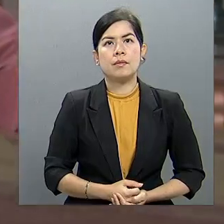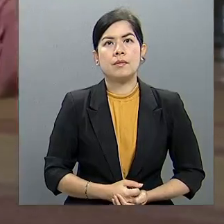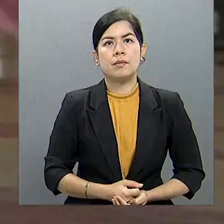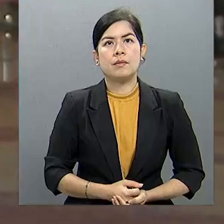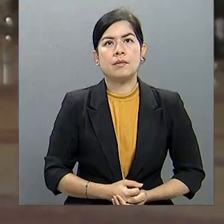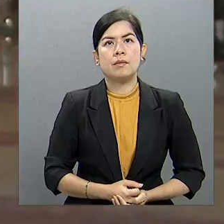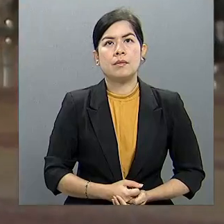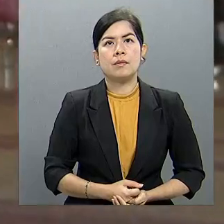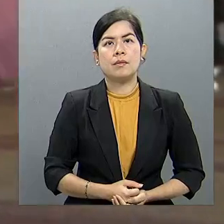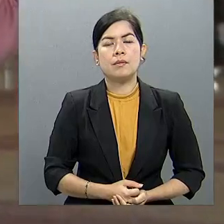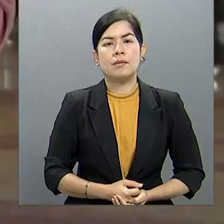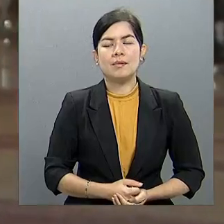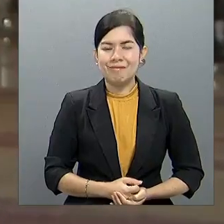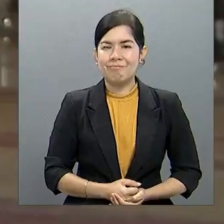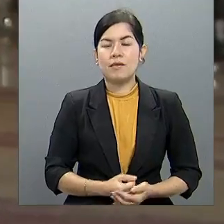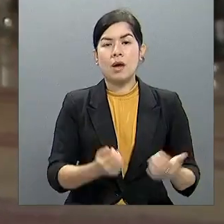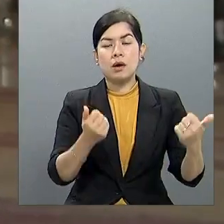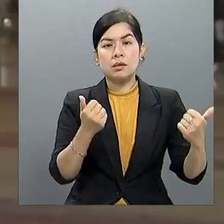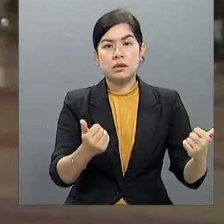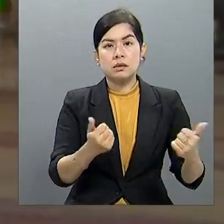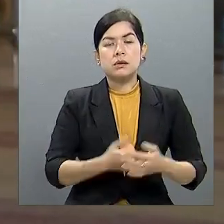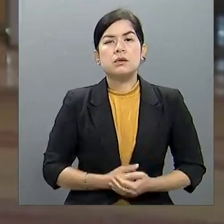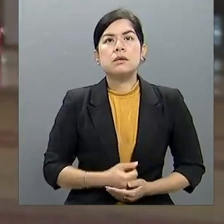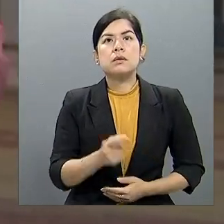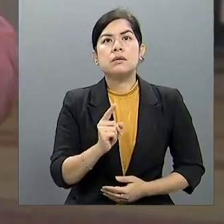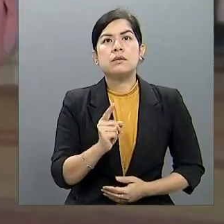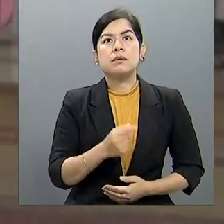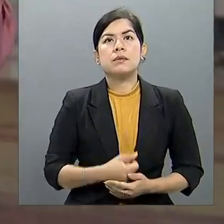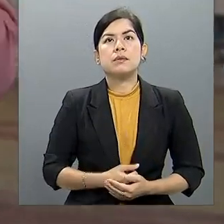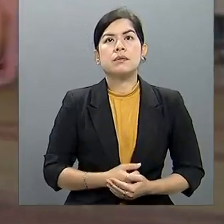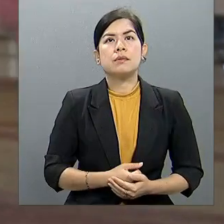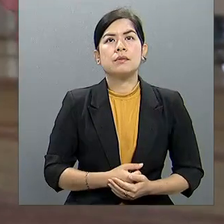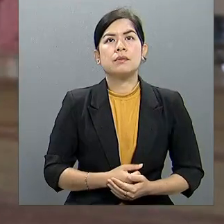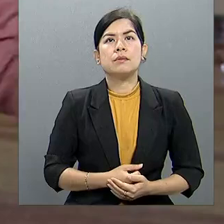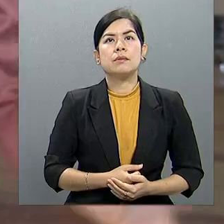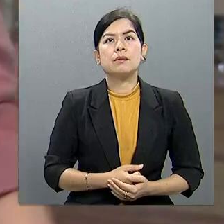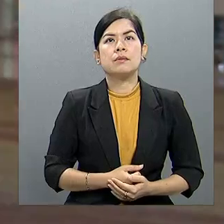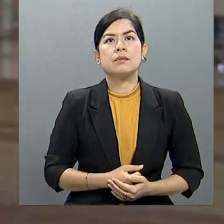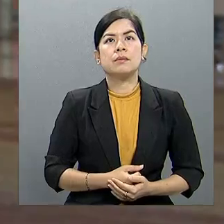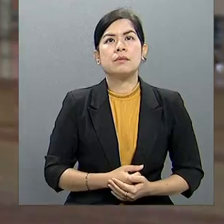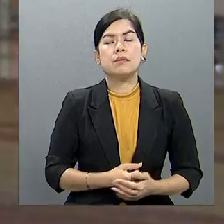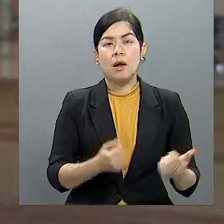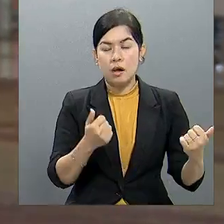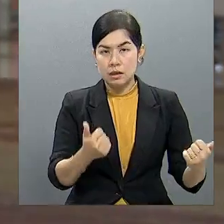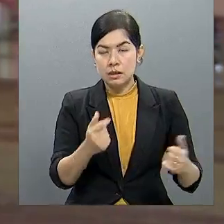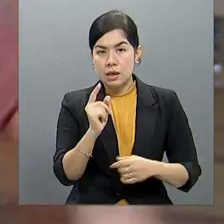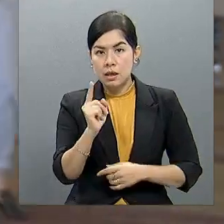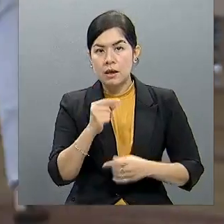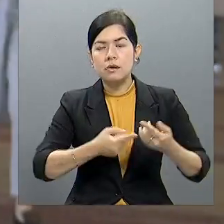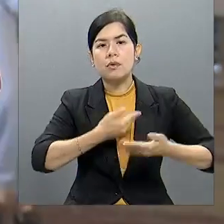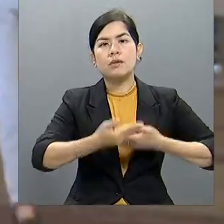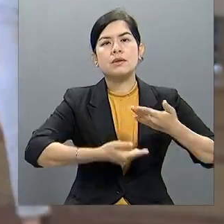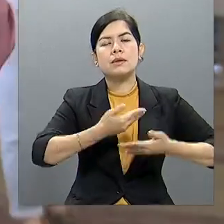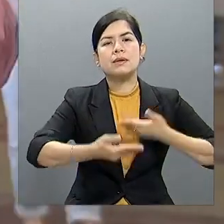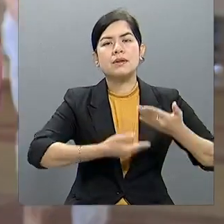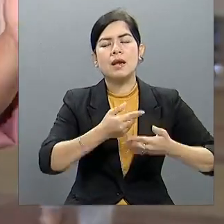คุผชมค้า ตอนนี้ค่ะตอนนี้ค่ คุผชมค้ากะท้งอยู่ที่บริเวณตลาดนัดยิ้สยามค่